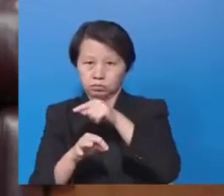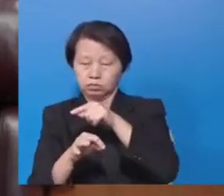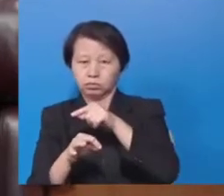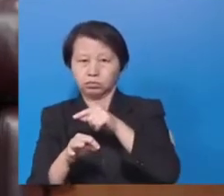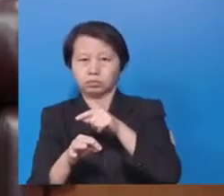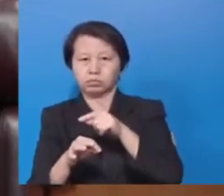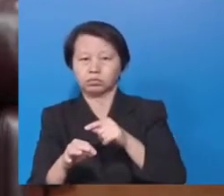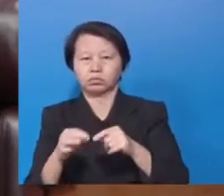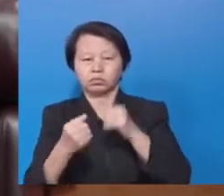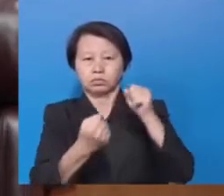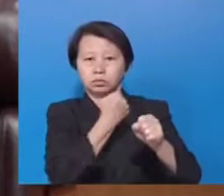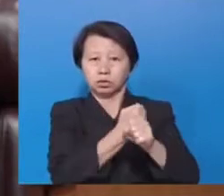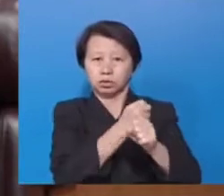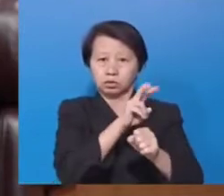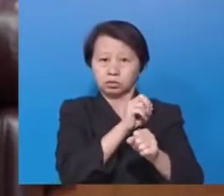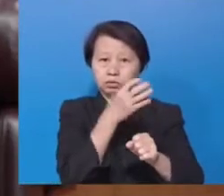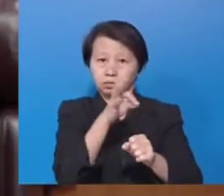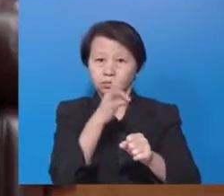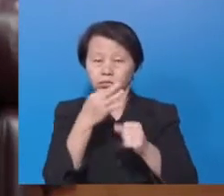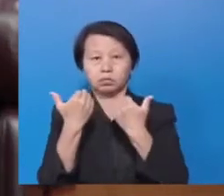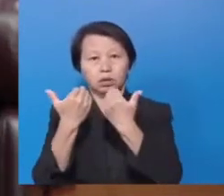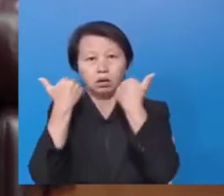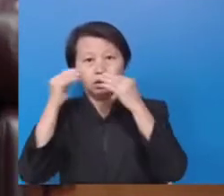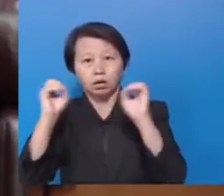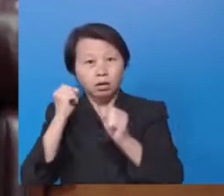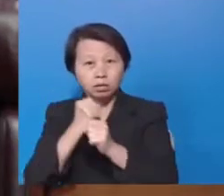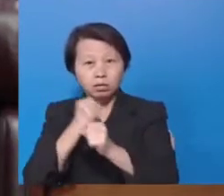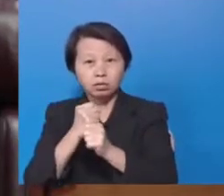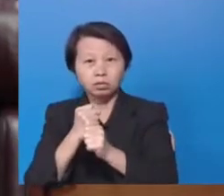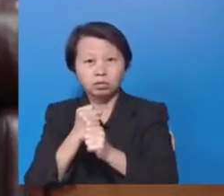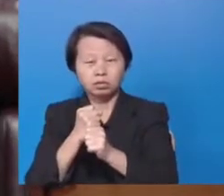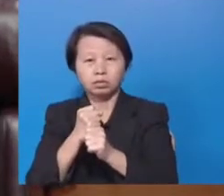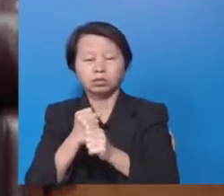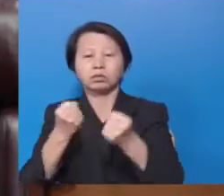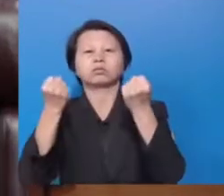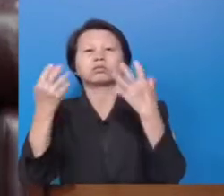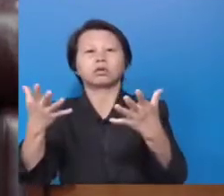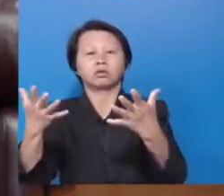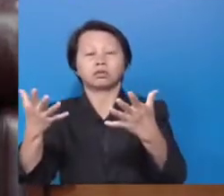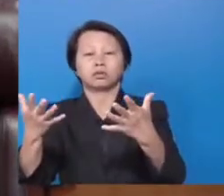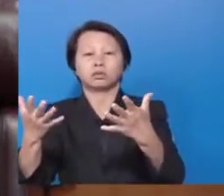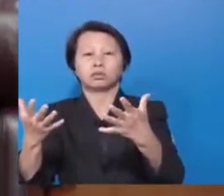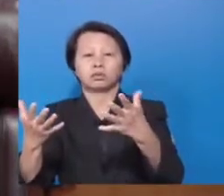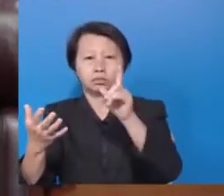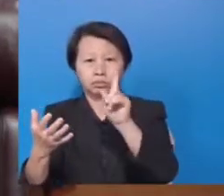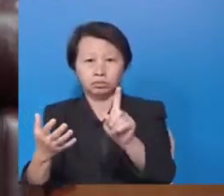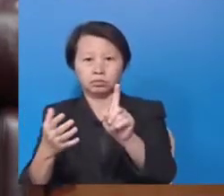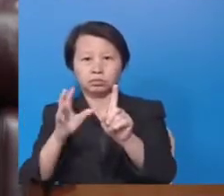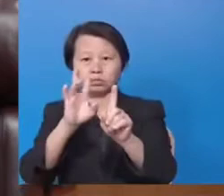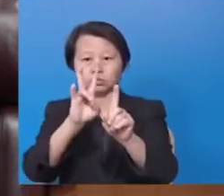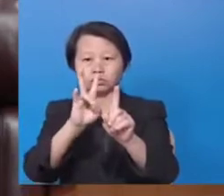ini yaitu pada pengangguran sesosok pada tahun 2016 adalah sebanyak